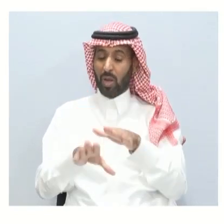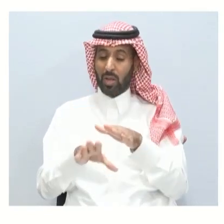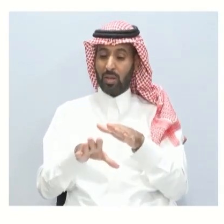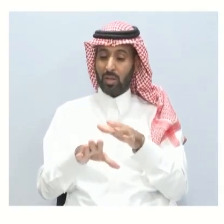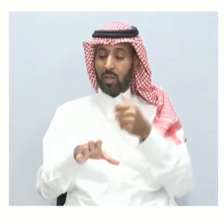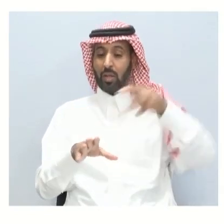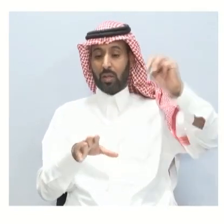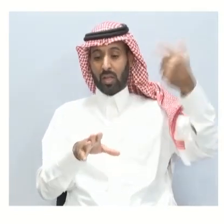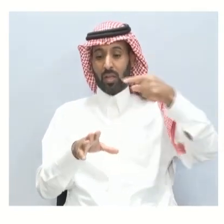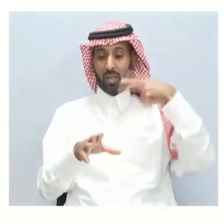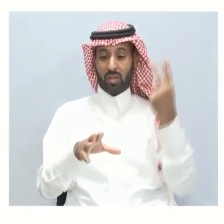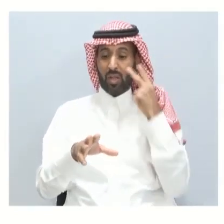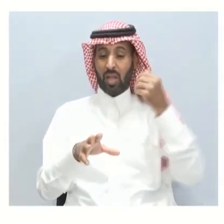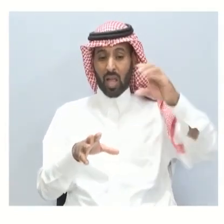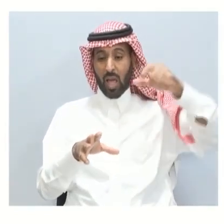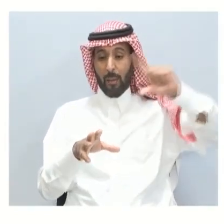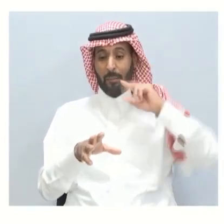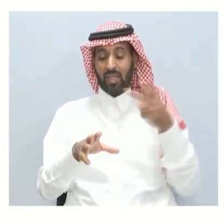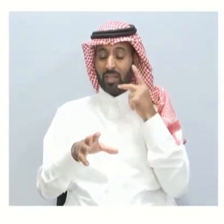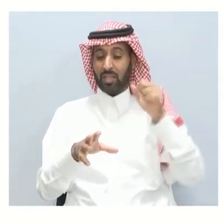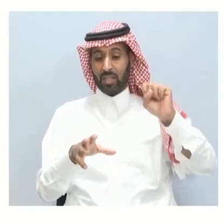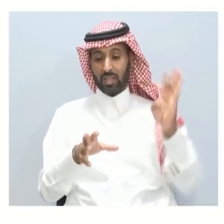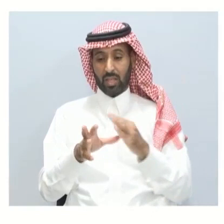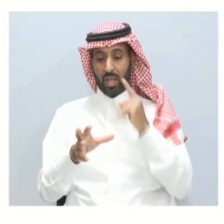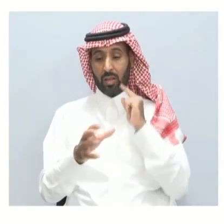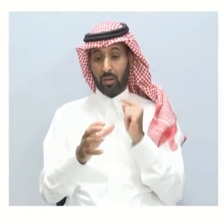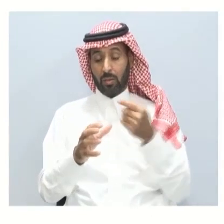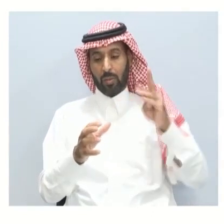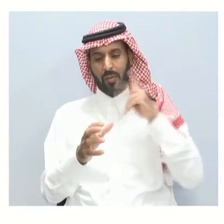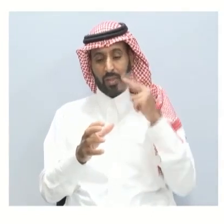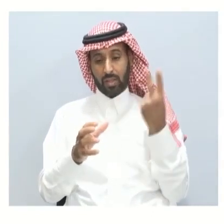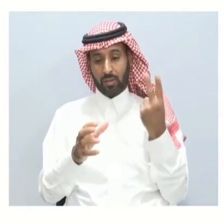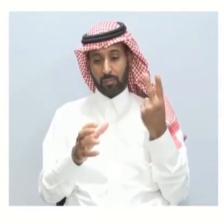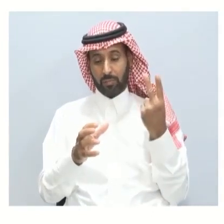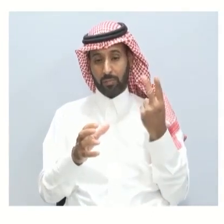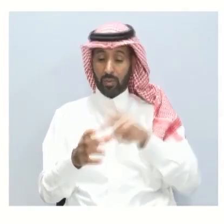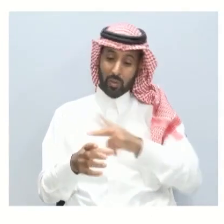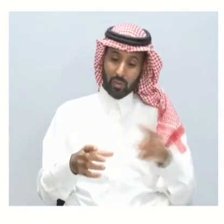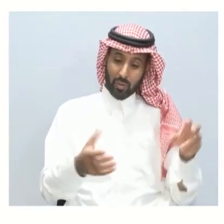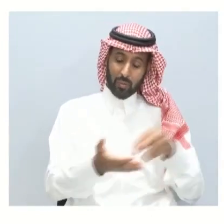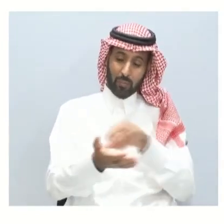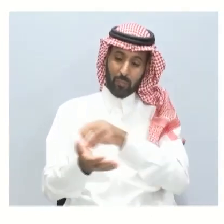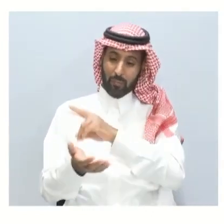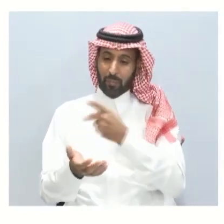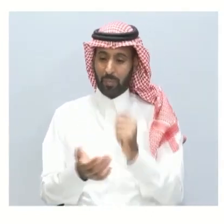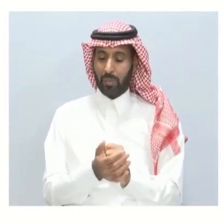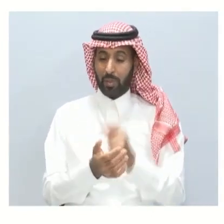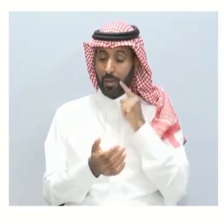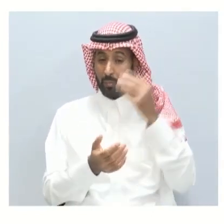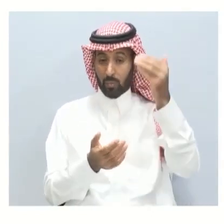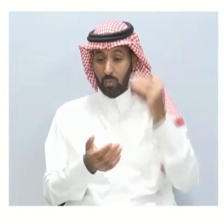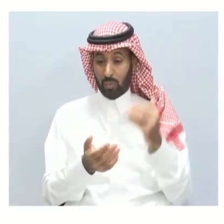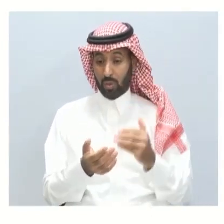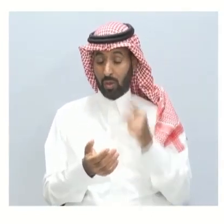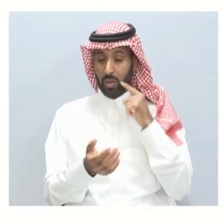مغنيسيوم اثنان كارثيوم اثنان باريوم اثنان اذا يتغير بالانتقال من مجموعه الى اخرى من الاولى